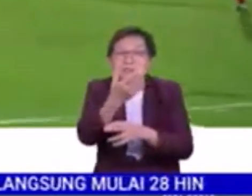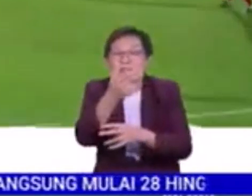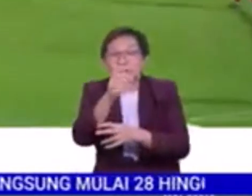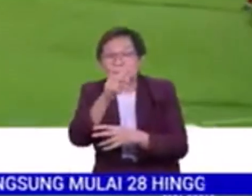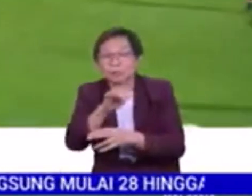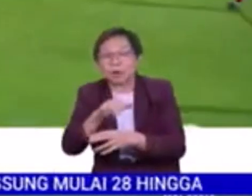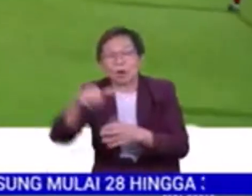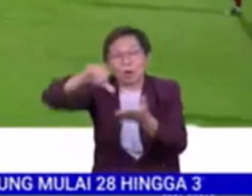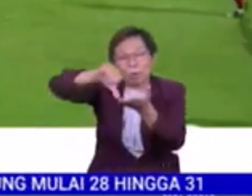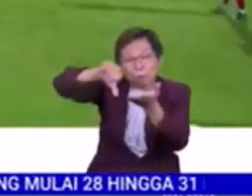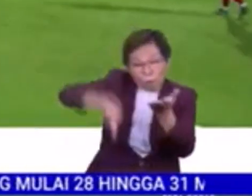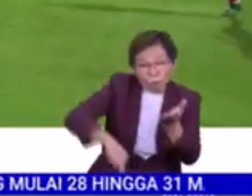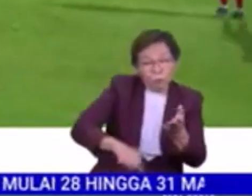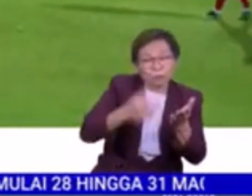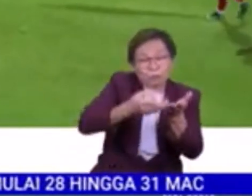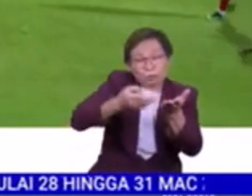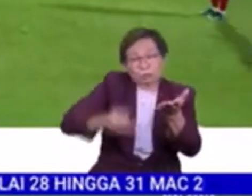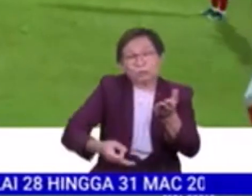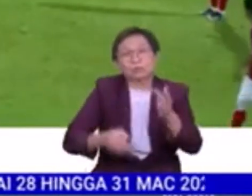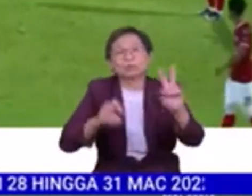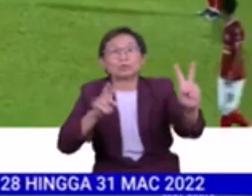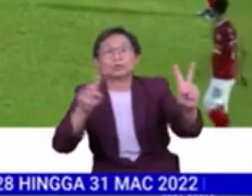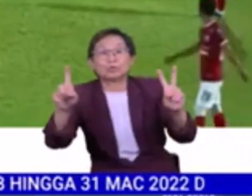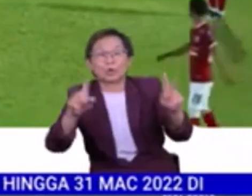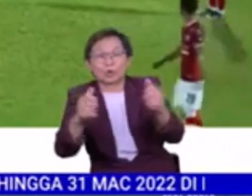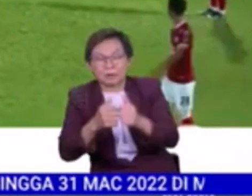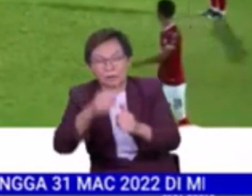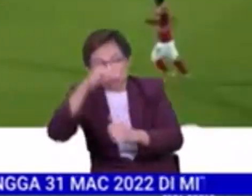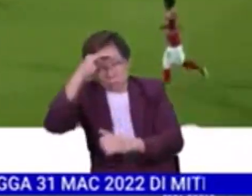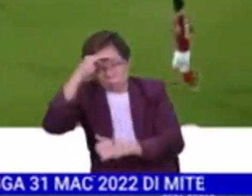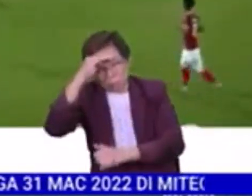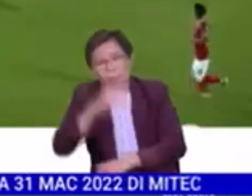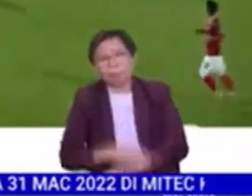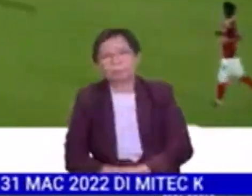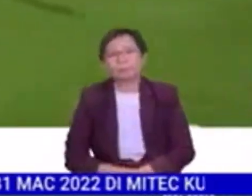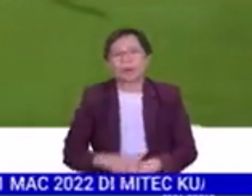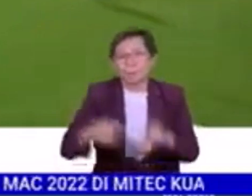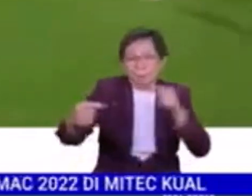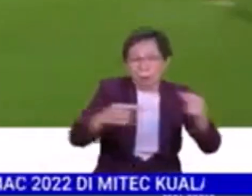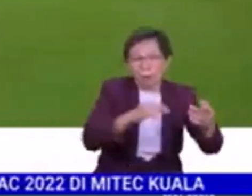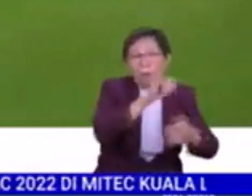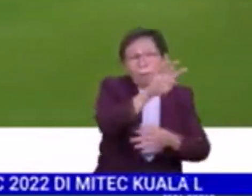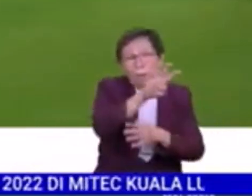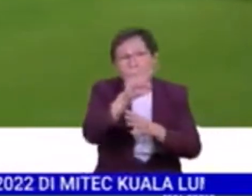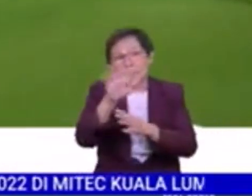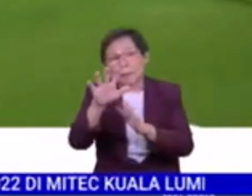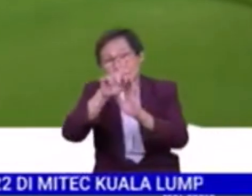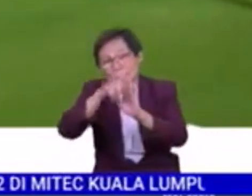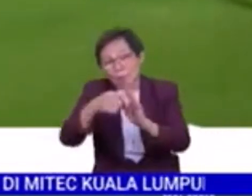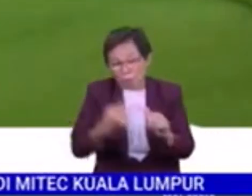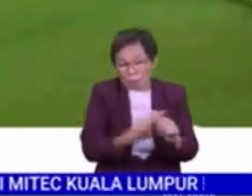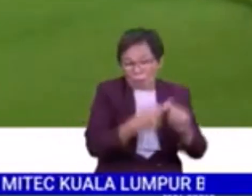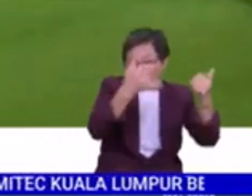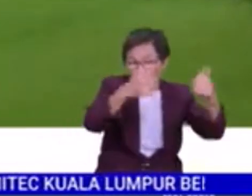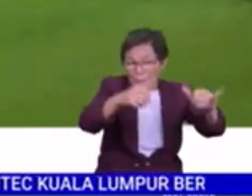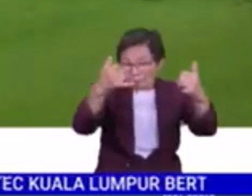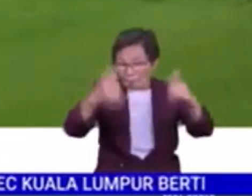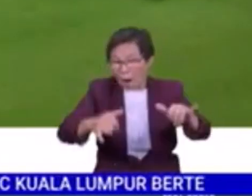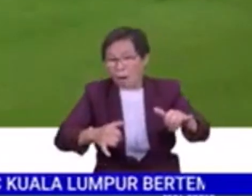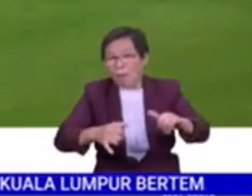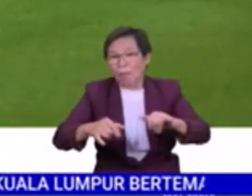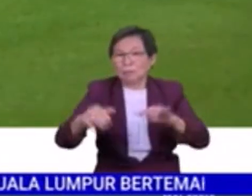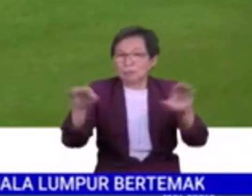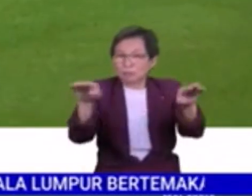Johor Darul Takzim JDT2 pada aksi pembukaan sebelum ini. Pada aksi tersebut, 45 minit pertama permainan menyaksikan